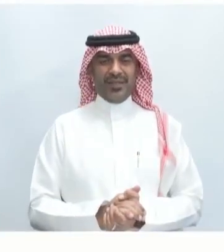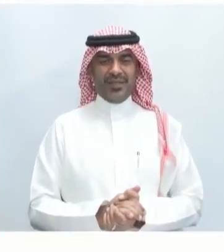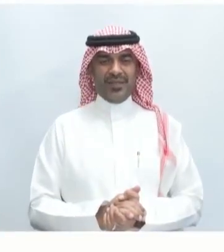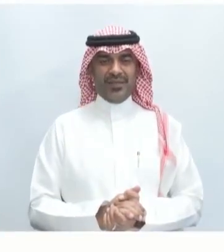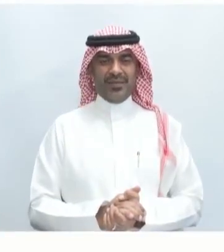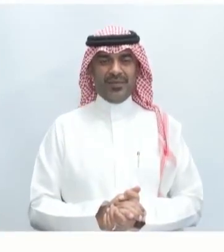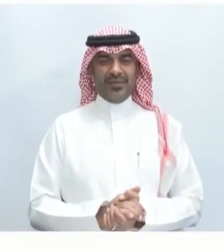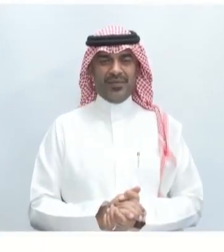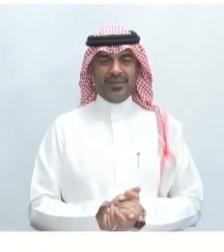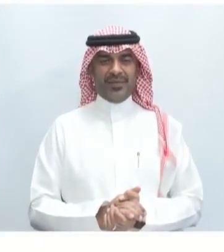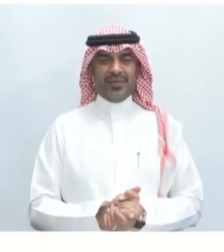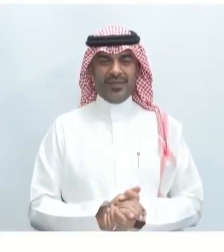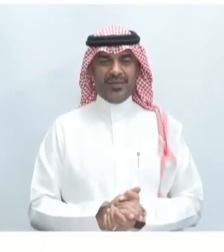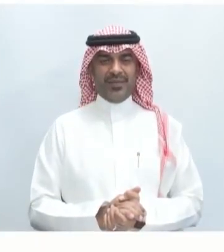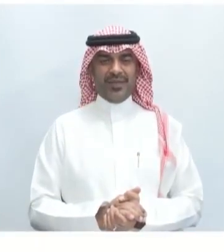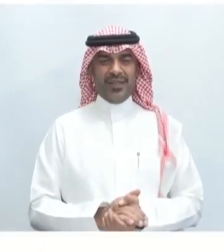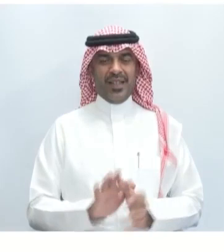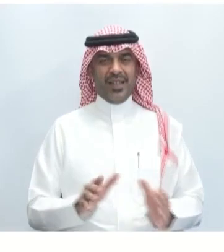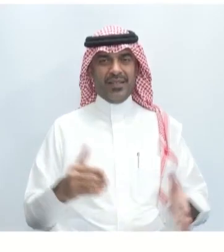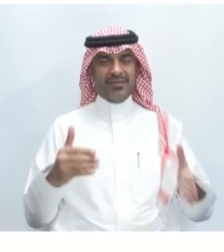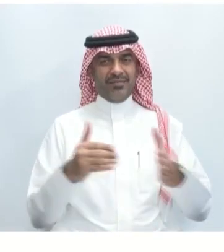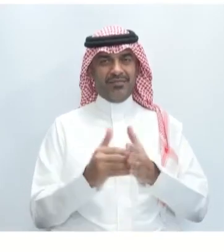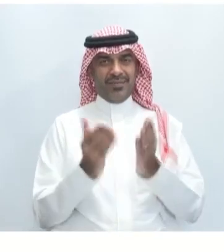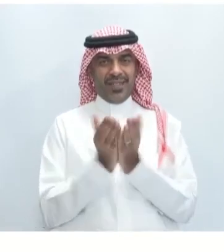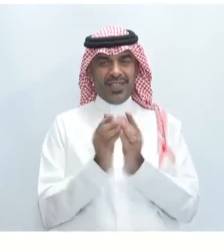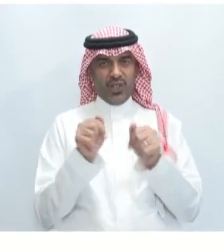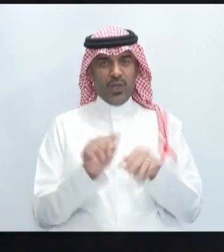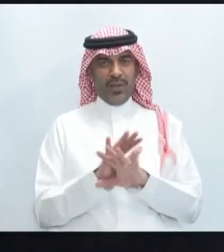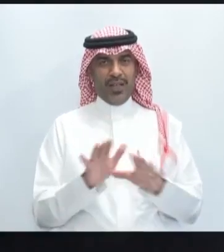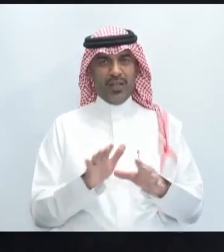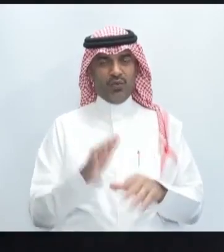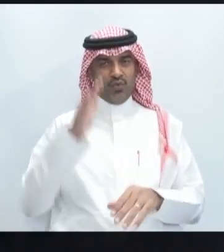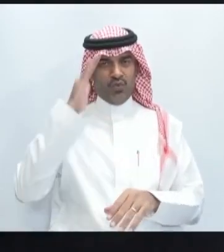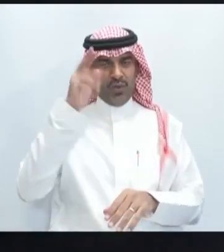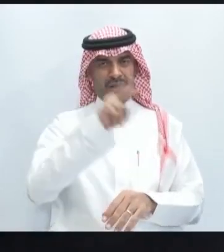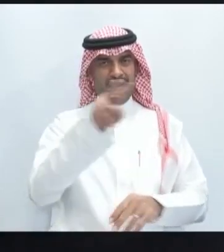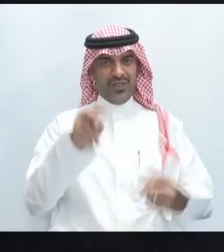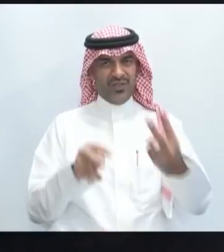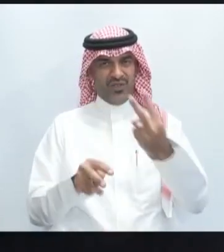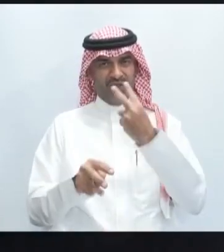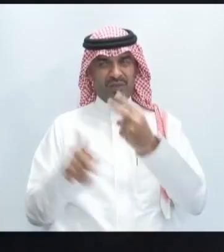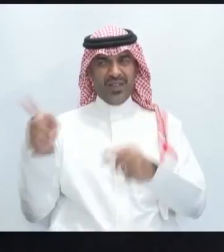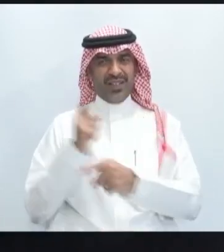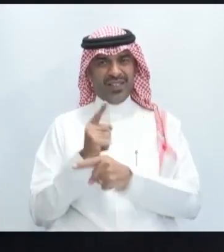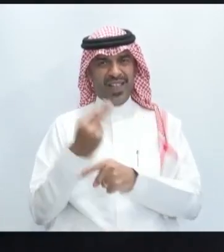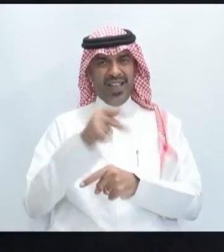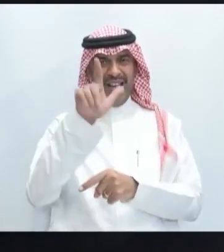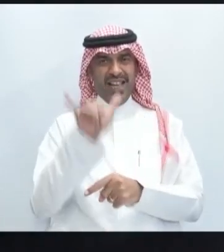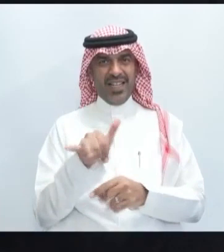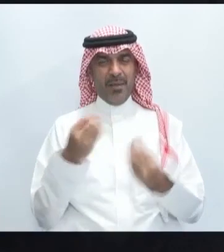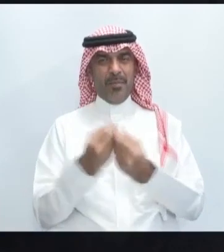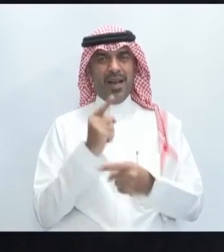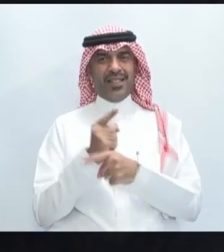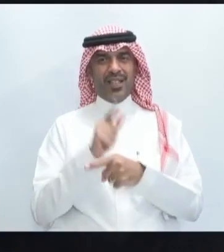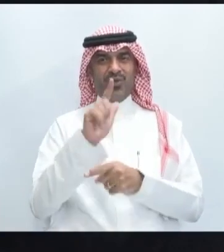ابنائي وبناتنا نكون وصلنا الى ختام درسنا لهذا اليوم تقبلوا فائق التحيه والاحترام مني انا معلمكم على القحطاني